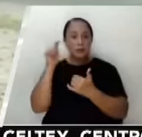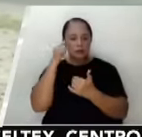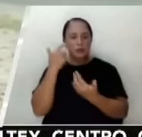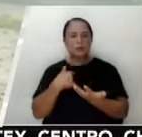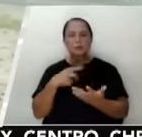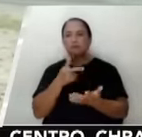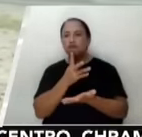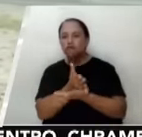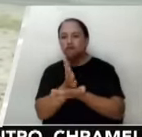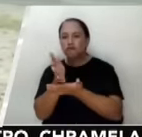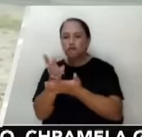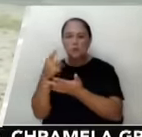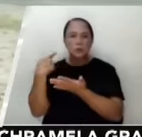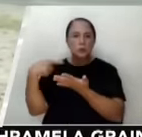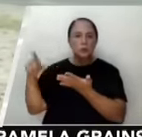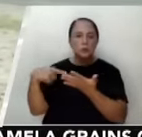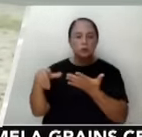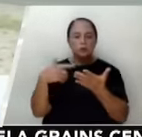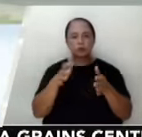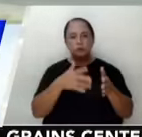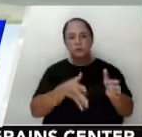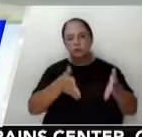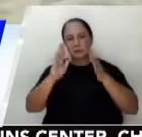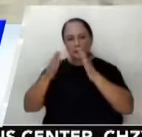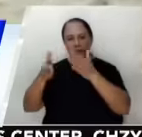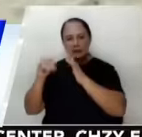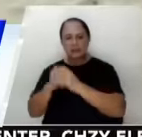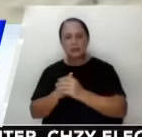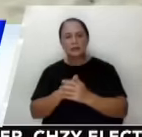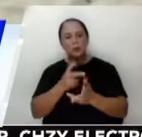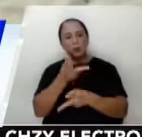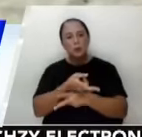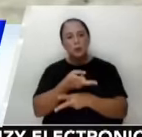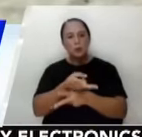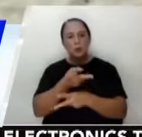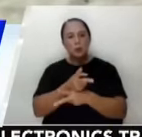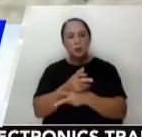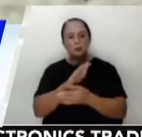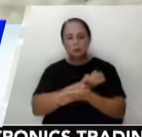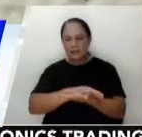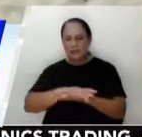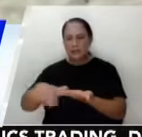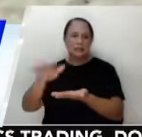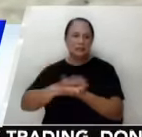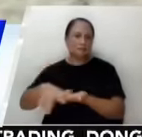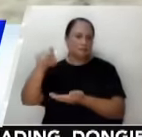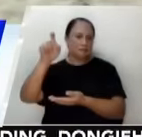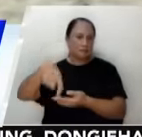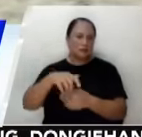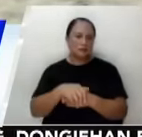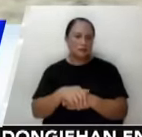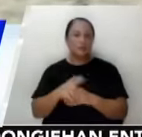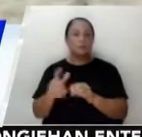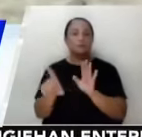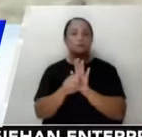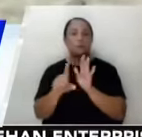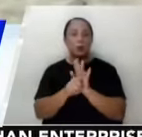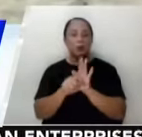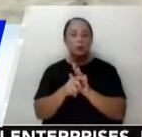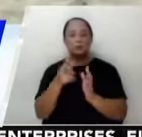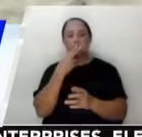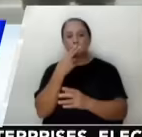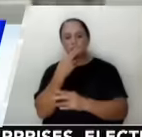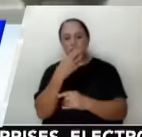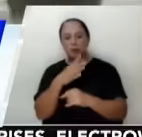mga establishmento. Ilan lang sa mga tinututukan ay ang kalinisan sa paligid. Ipinagbabawal ang paninigarilyo at pag-inom